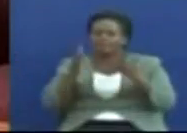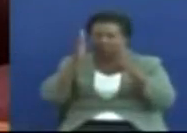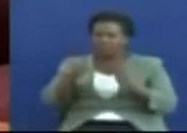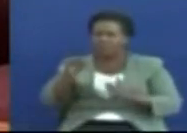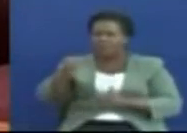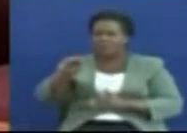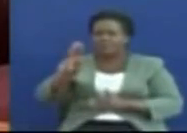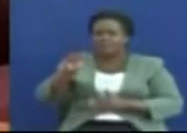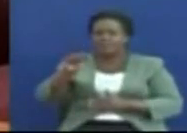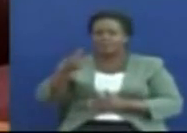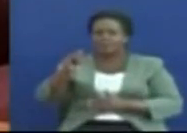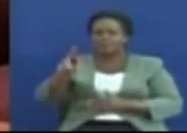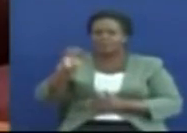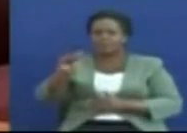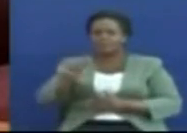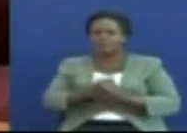M